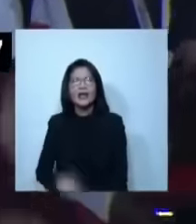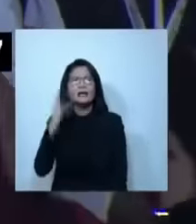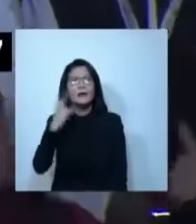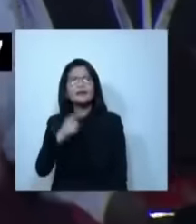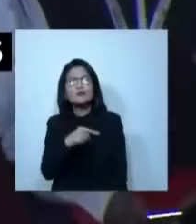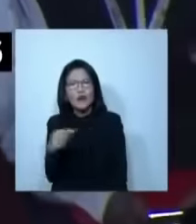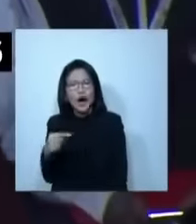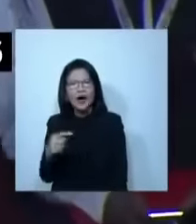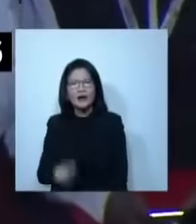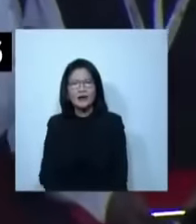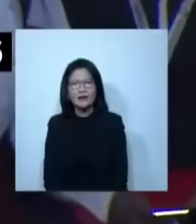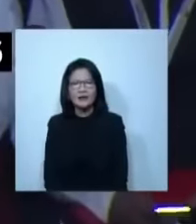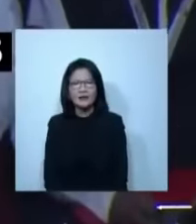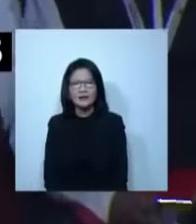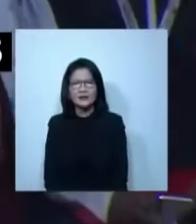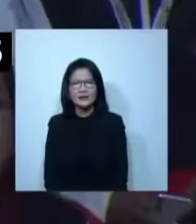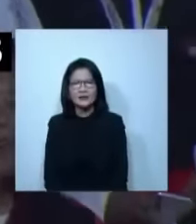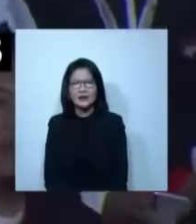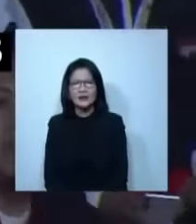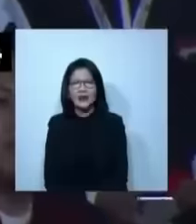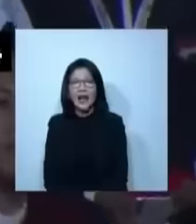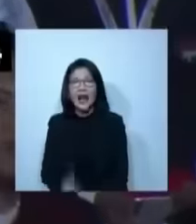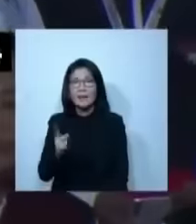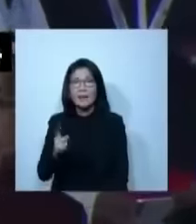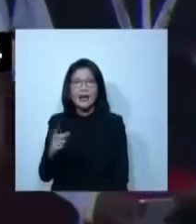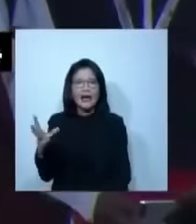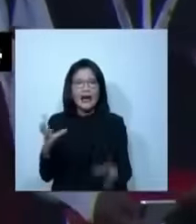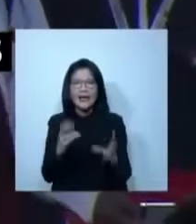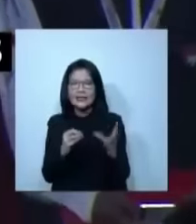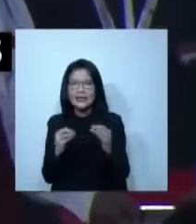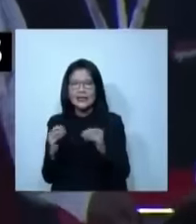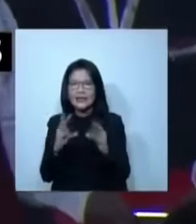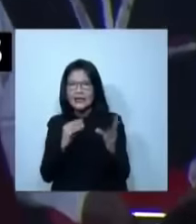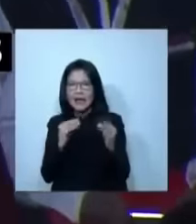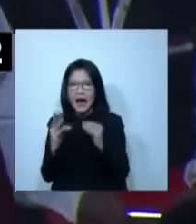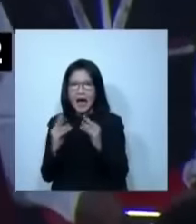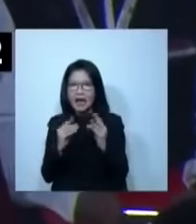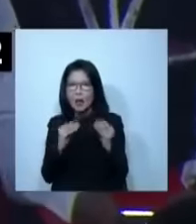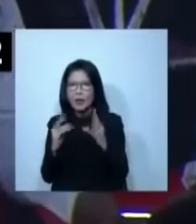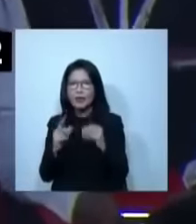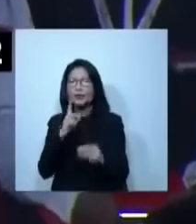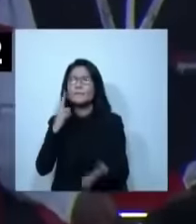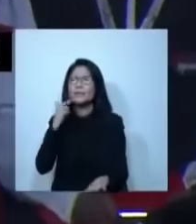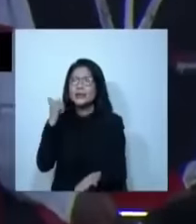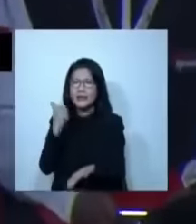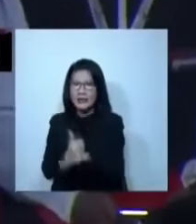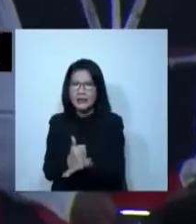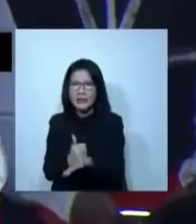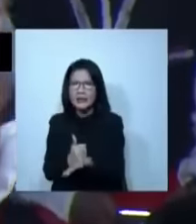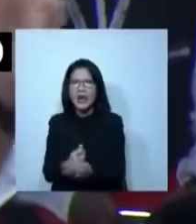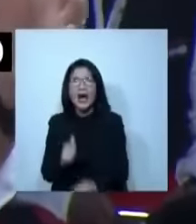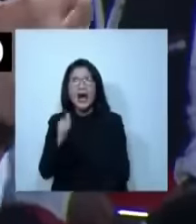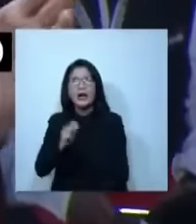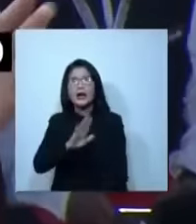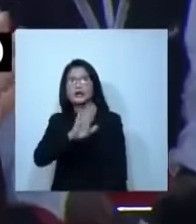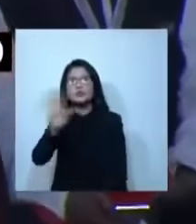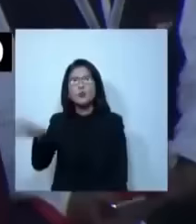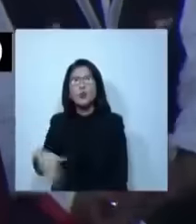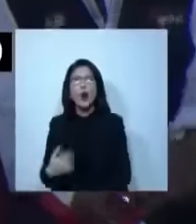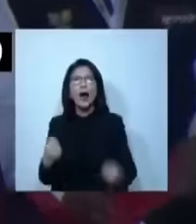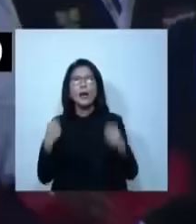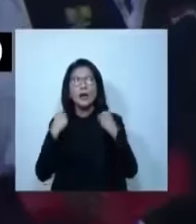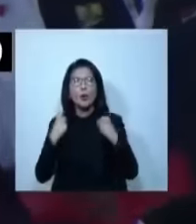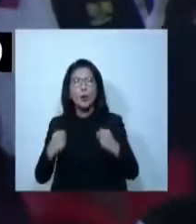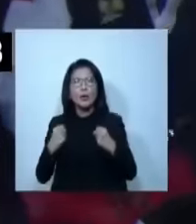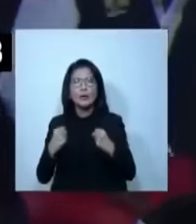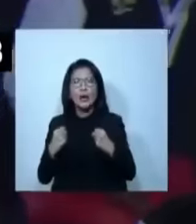Prabowo. Karena dialog menurut saya menjadi sesuatu yang penting. Agar seluruh kekuatan yang ada